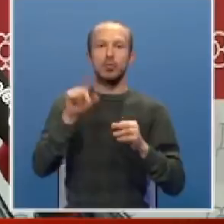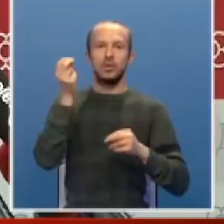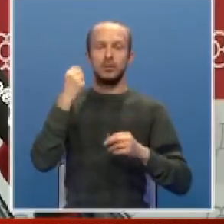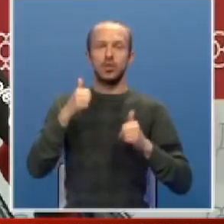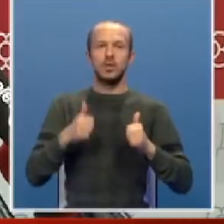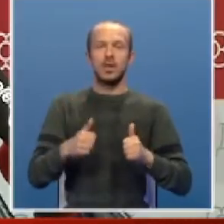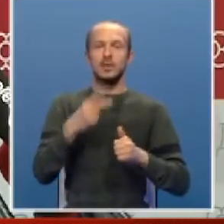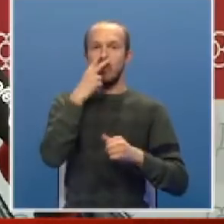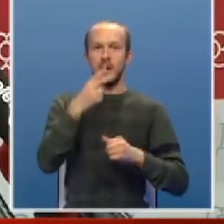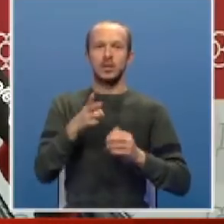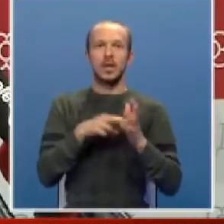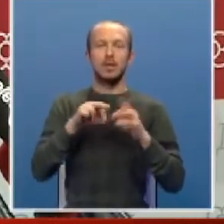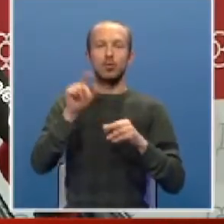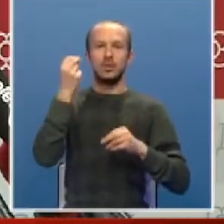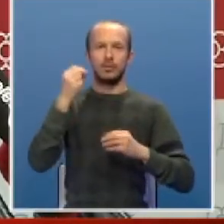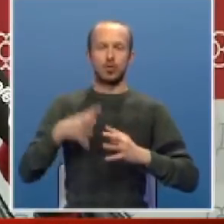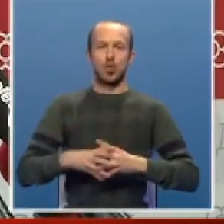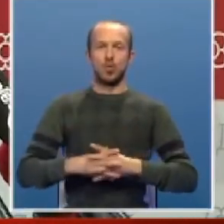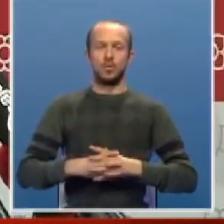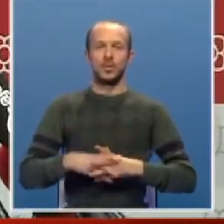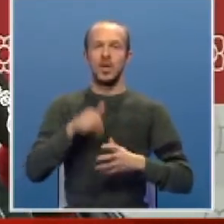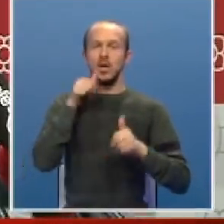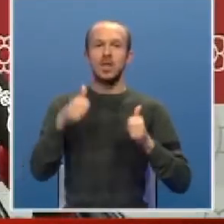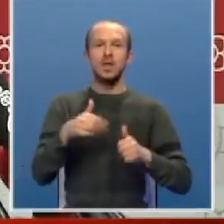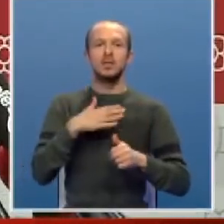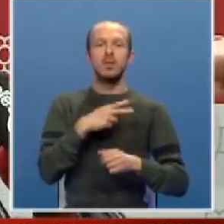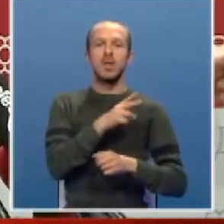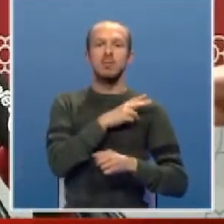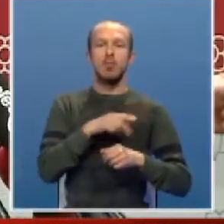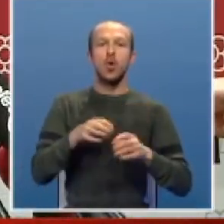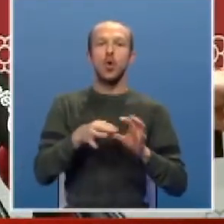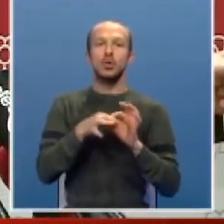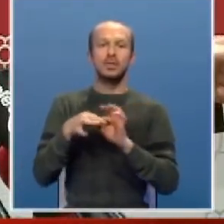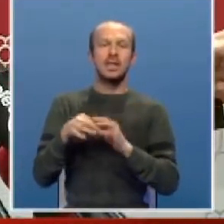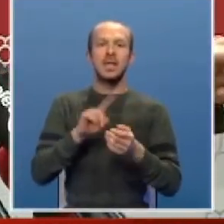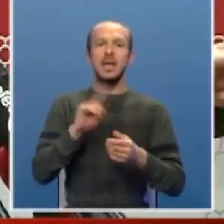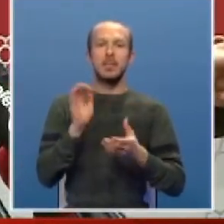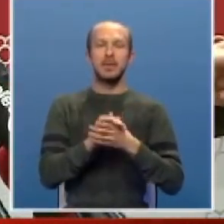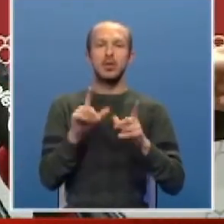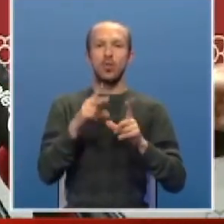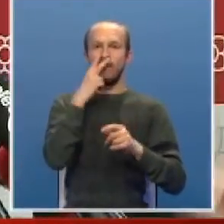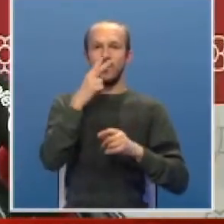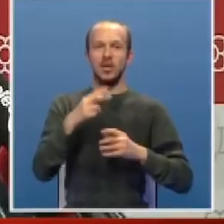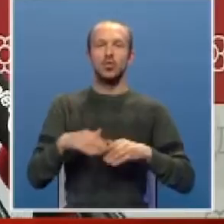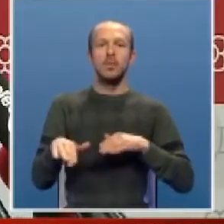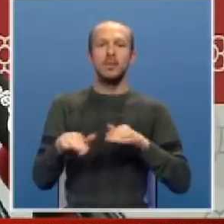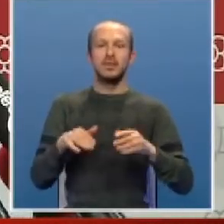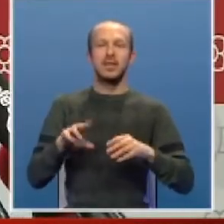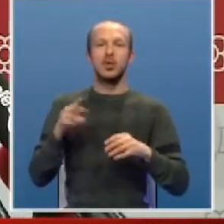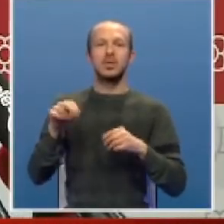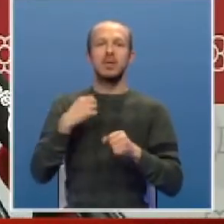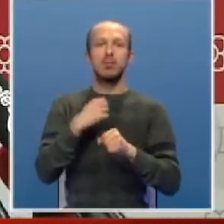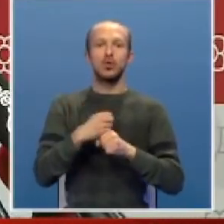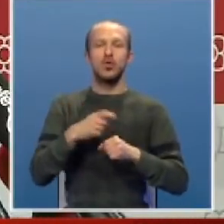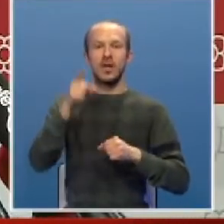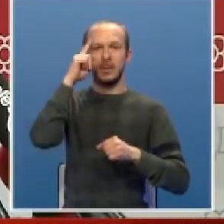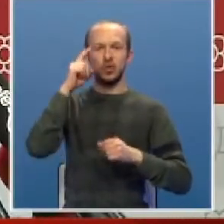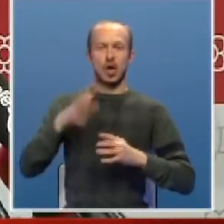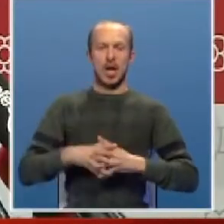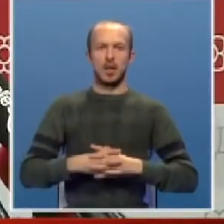Srpsku. Danas se obazirao na Republiku Srpsku. I danas mi imamo konstantne neprijatelje u vidu kao ove ministrice inostranih poslova